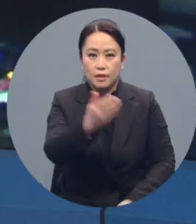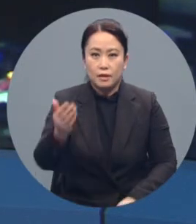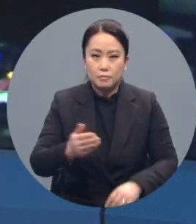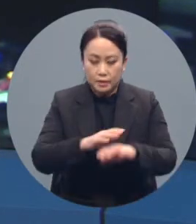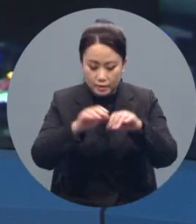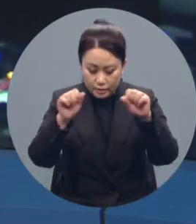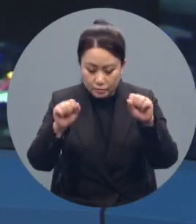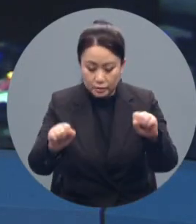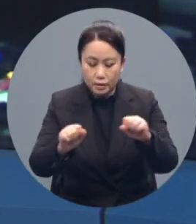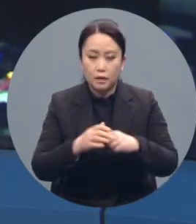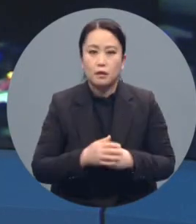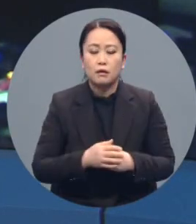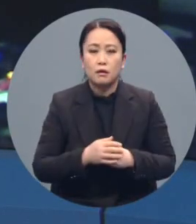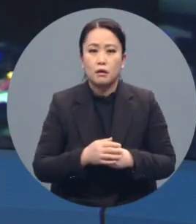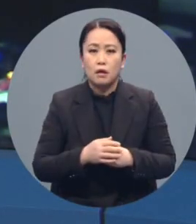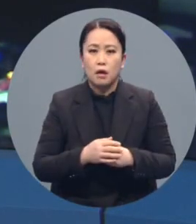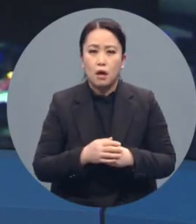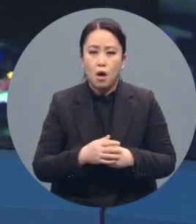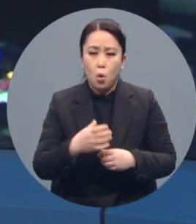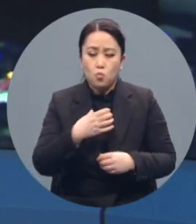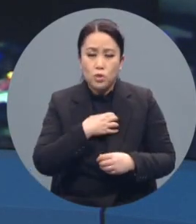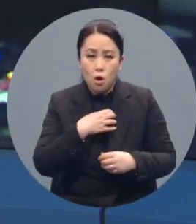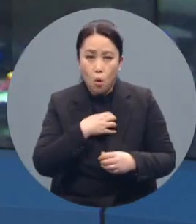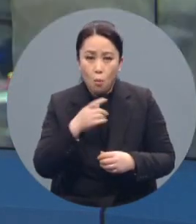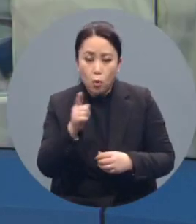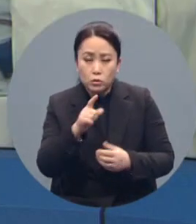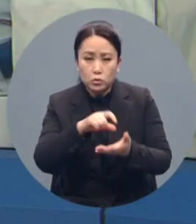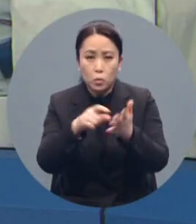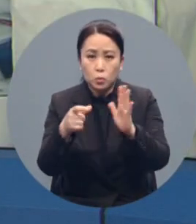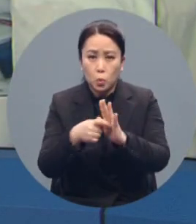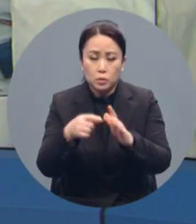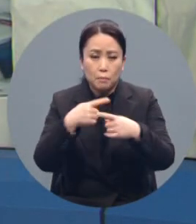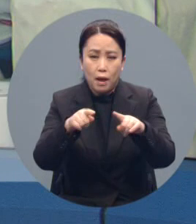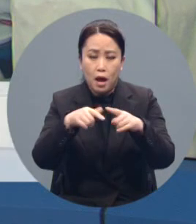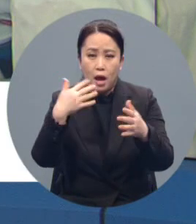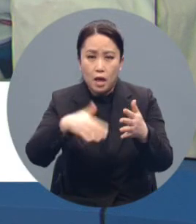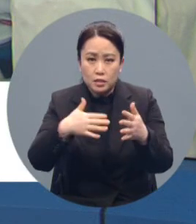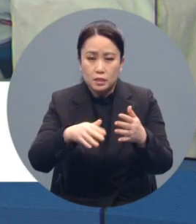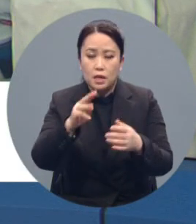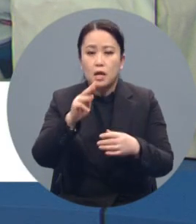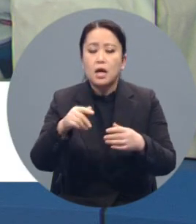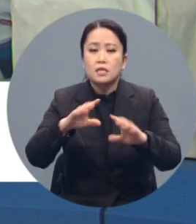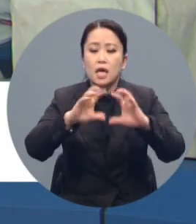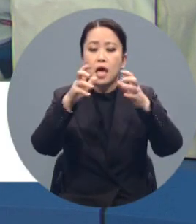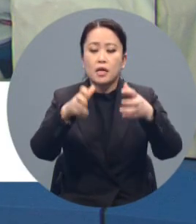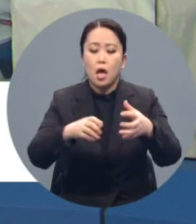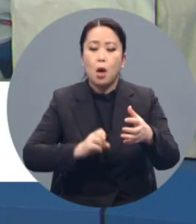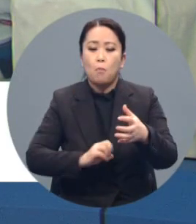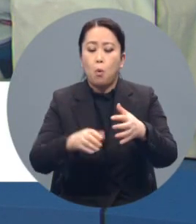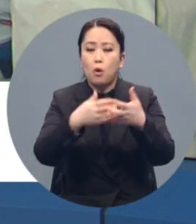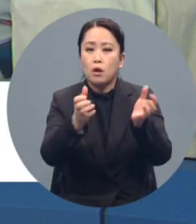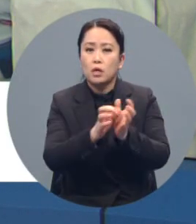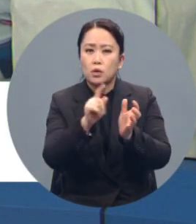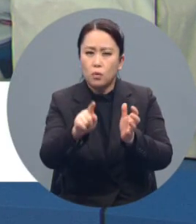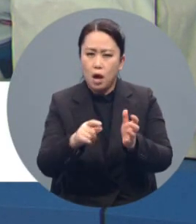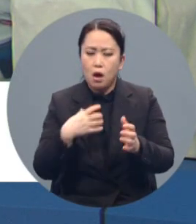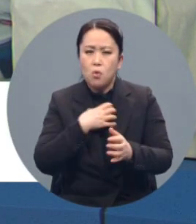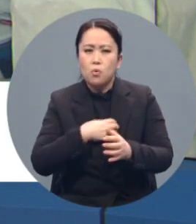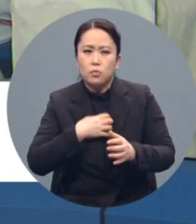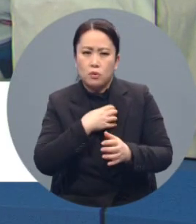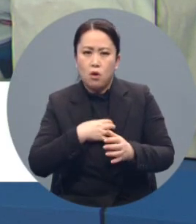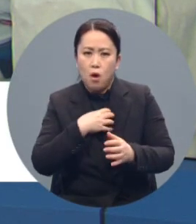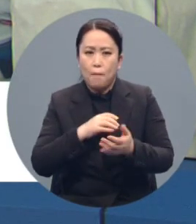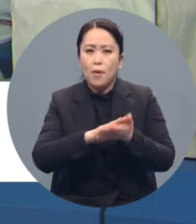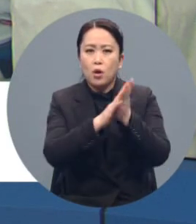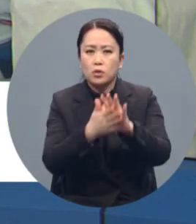여러분 안녕하십니까. 치명률 등이 파악되지 않아 세계보건기구가 우려 변이로 지정한 오미크론의 N차 감염